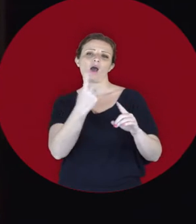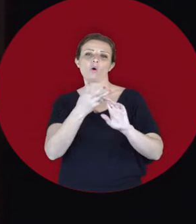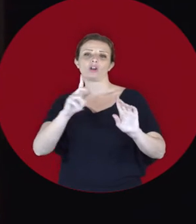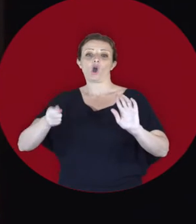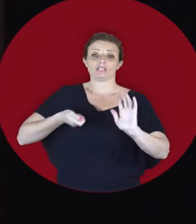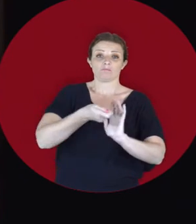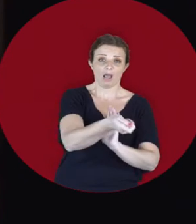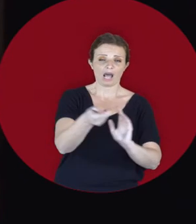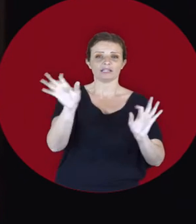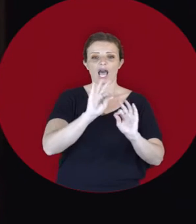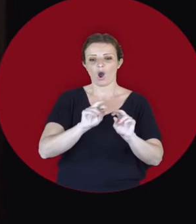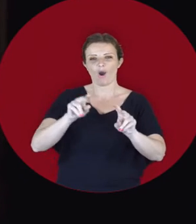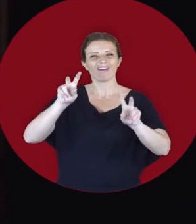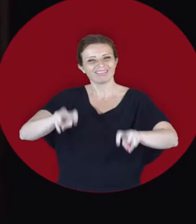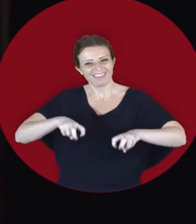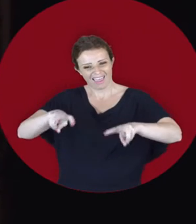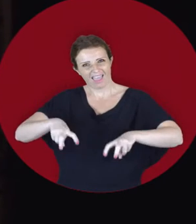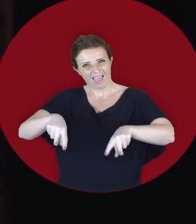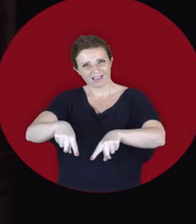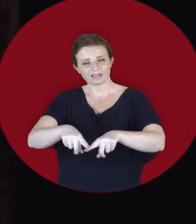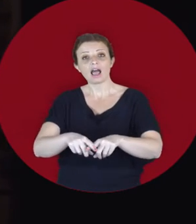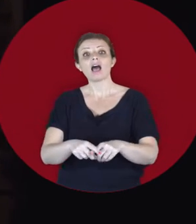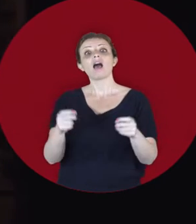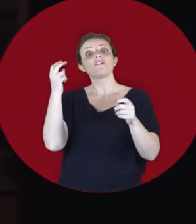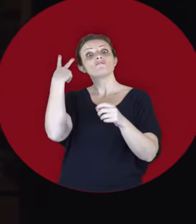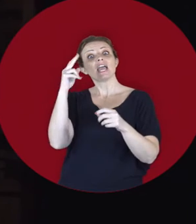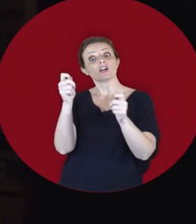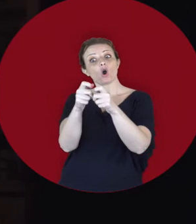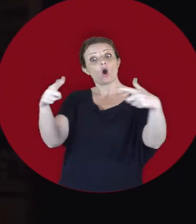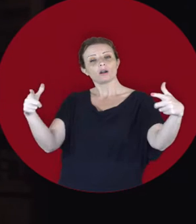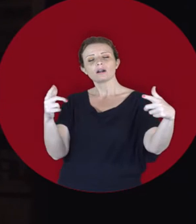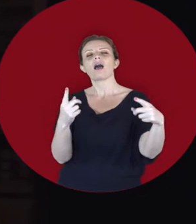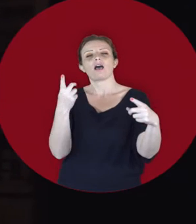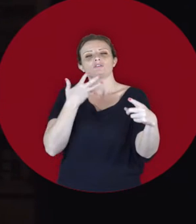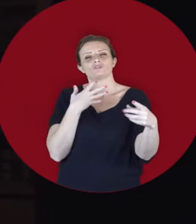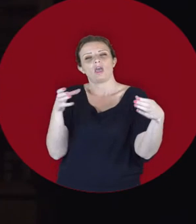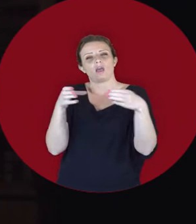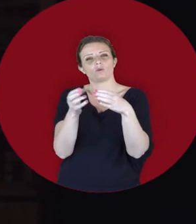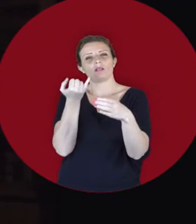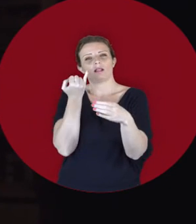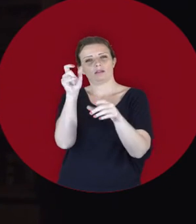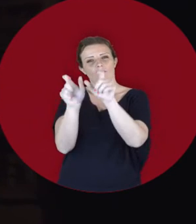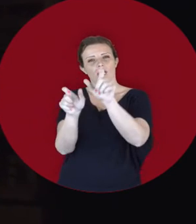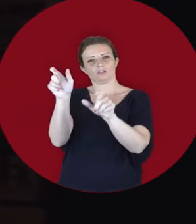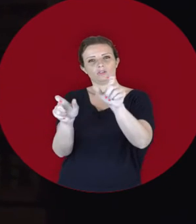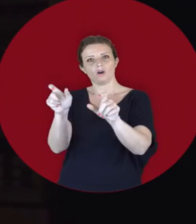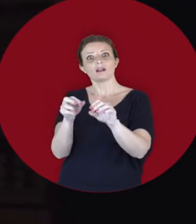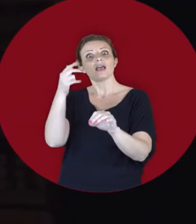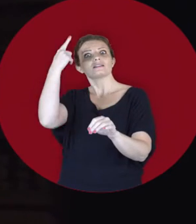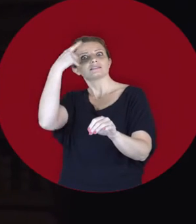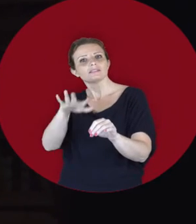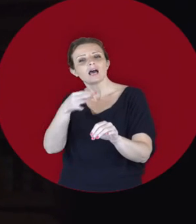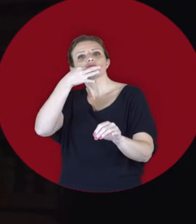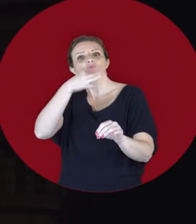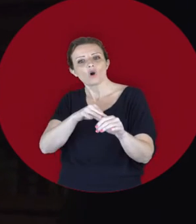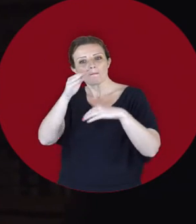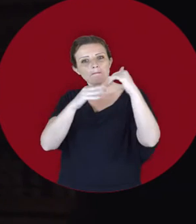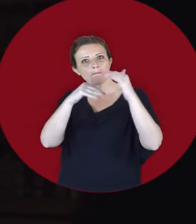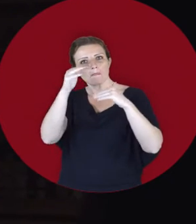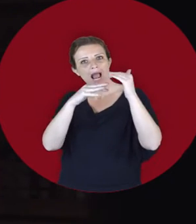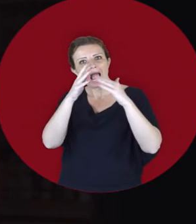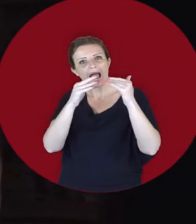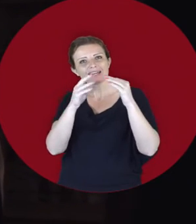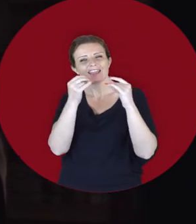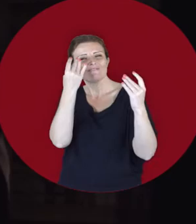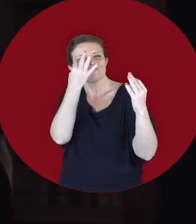della zappa. A Verona, invece, fu attivo un ristrettissimo gruppo di persone che avevano il privilegio di usare la loro fine manualità per